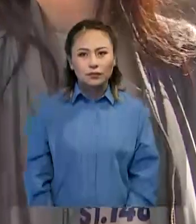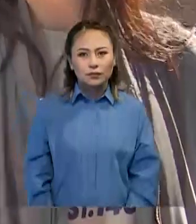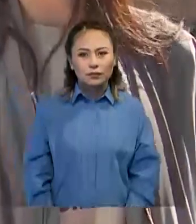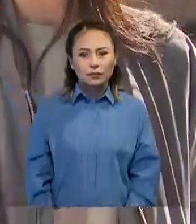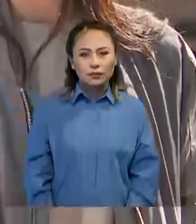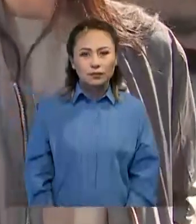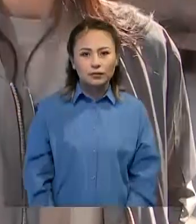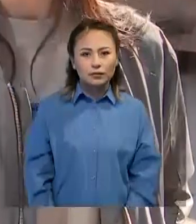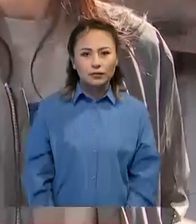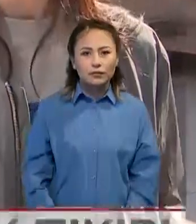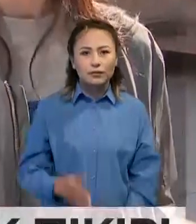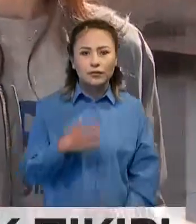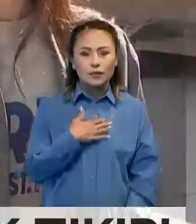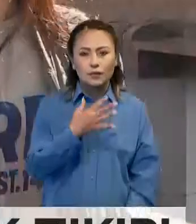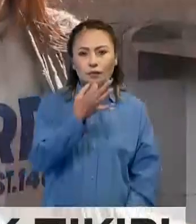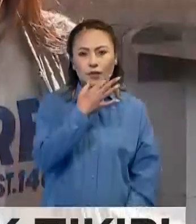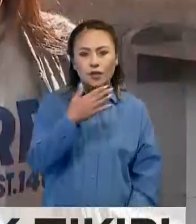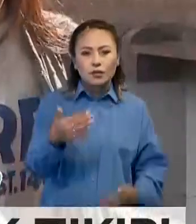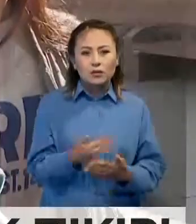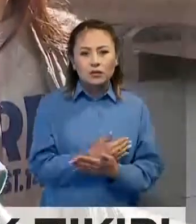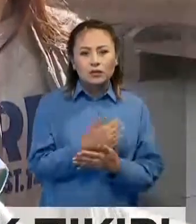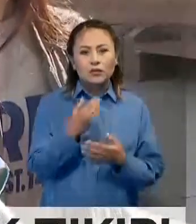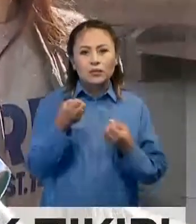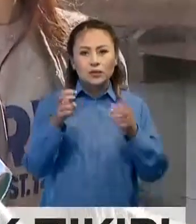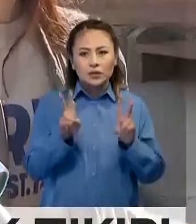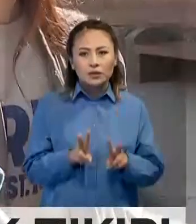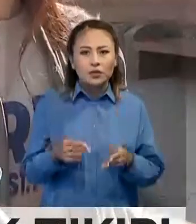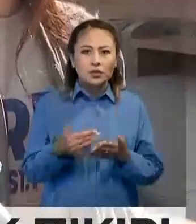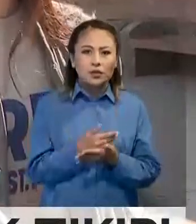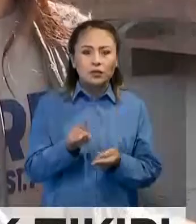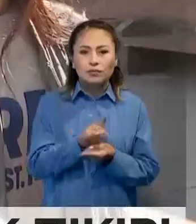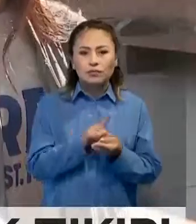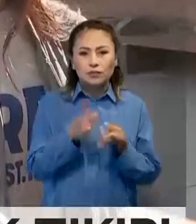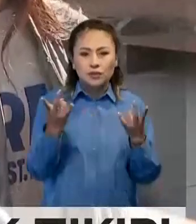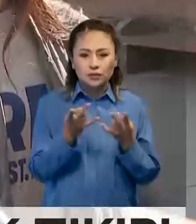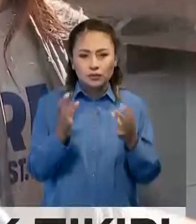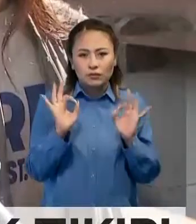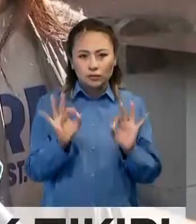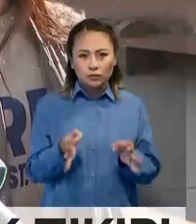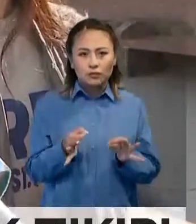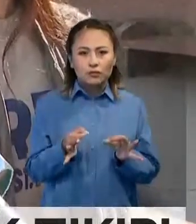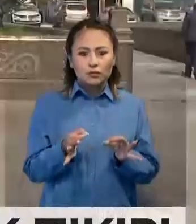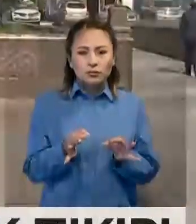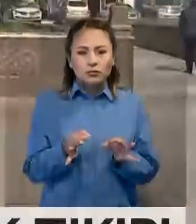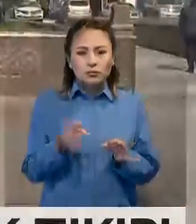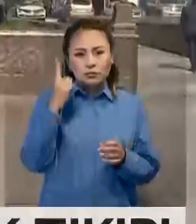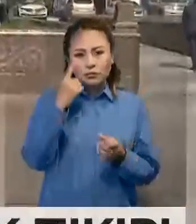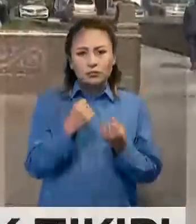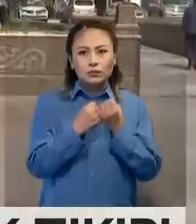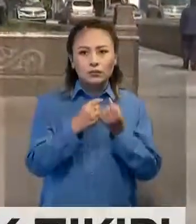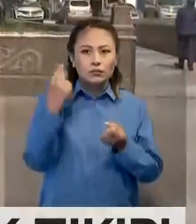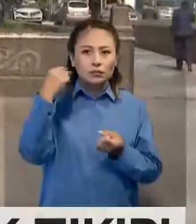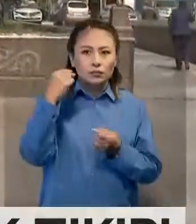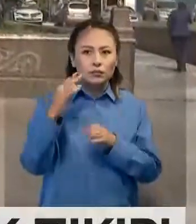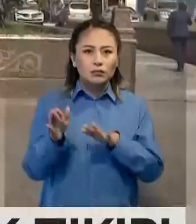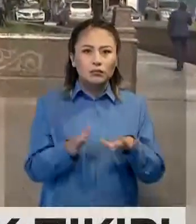Бізге ұнап тұр ол. Сол жаңа кадр, жаңа маман, жаңа өзгерістер керек бізге. Дұрыс? Дұрыс деп қолдаймын. Президент емес,